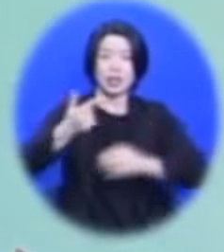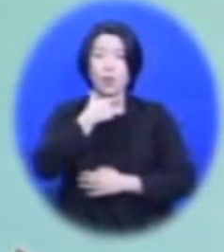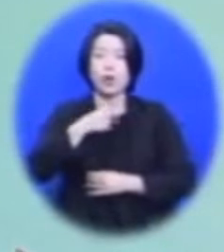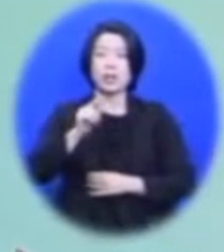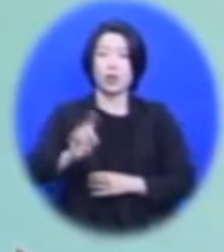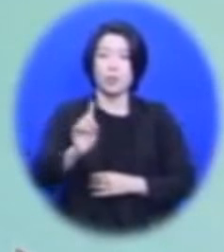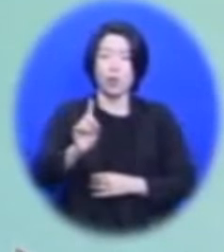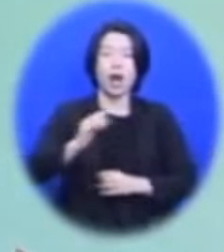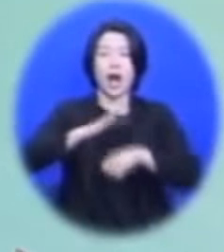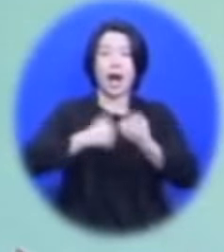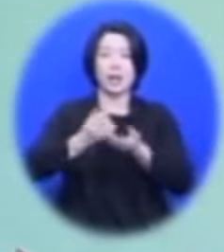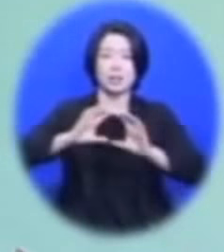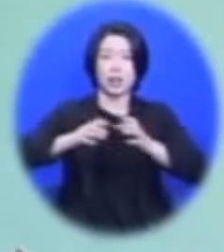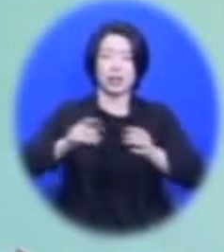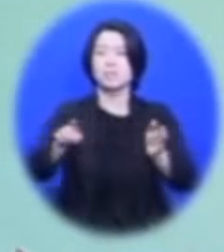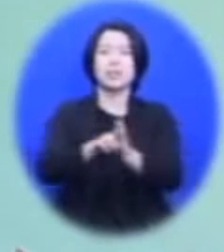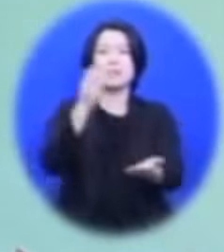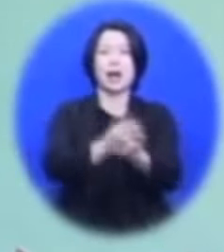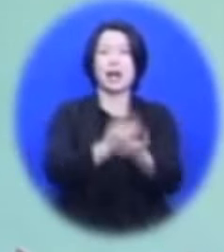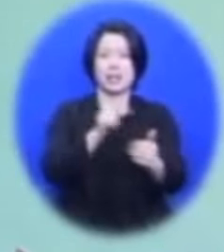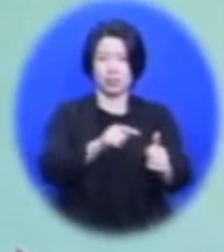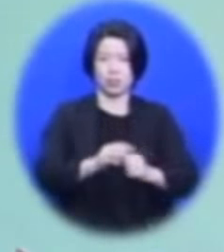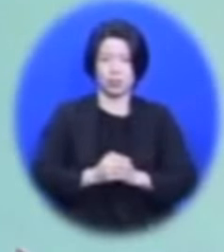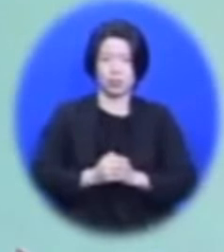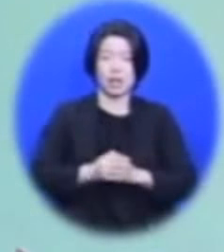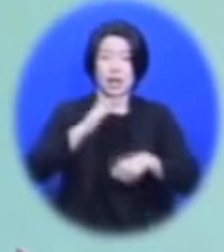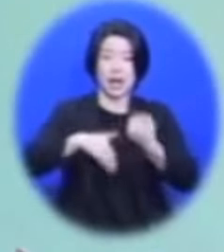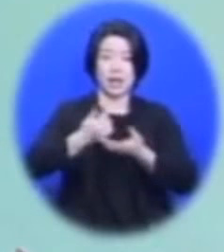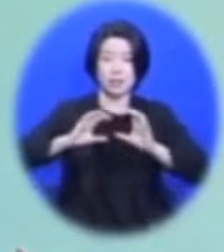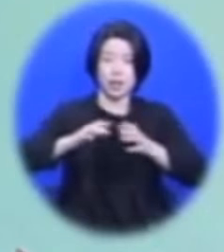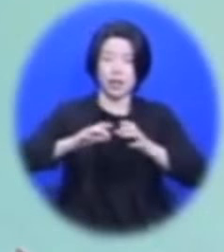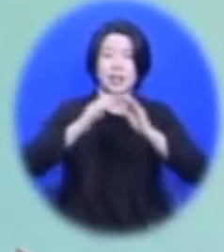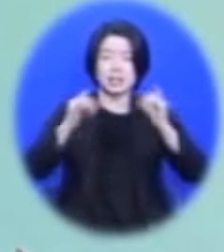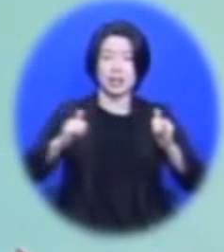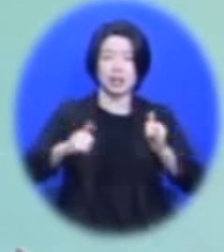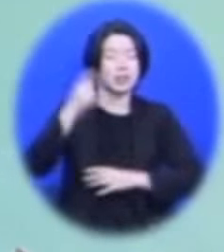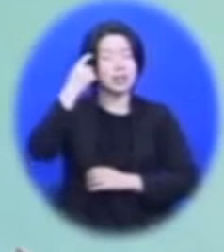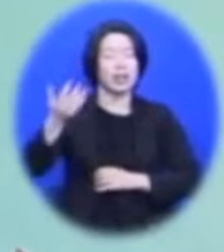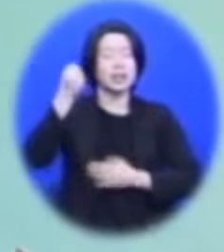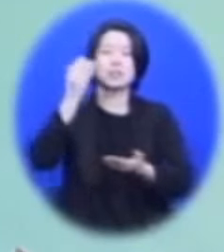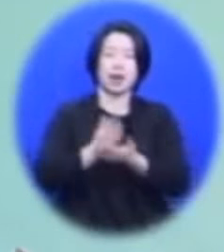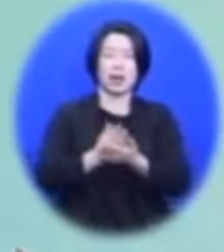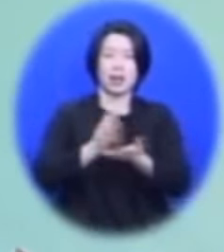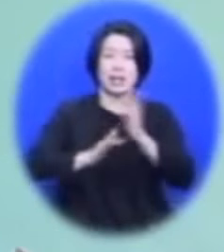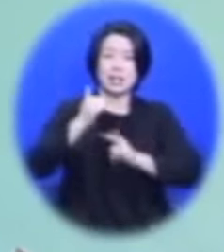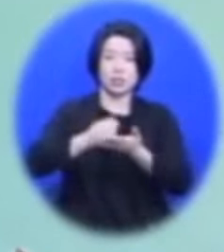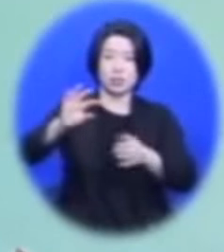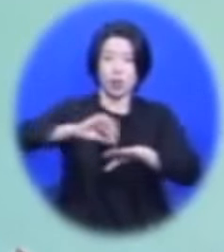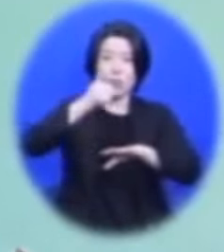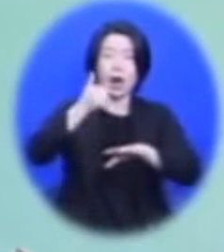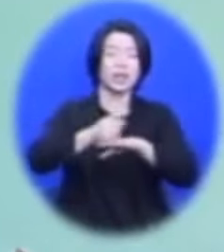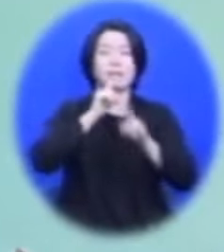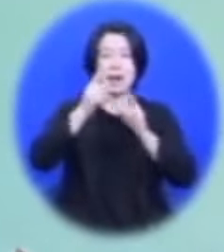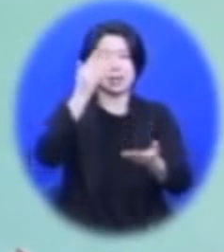것은 하나님의 나라를 믿지 말라는 겁니다. 하나님의 나라 백성이라고 생각하지 말라. 예수님을 왕이라고 말하지